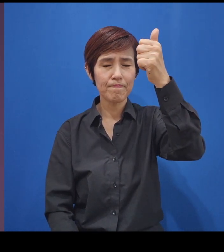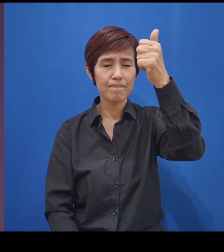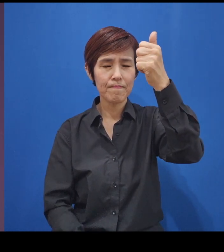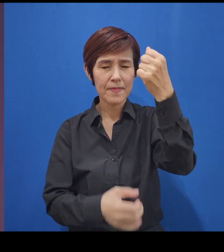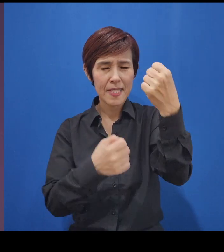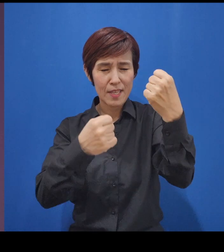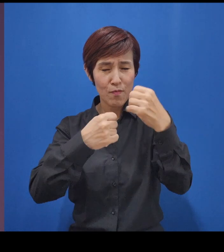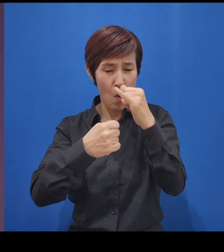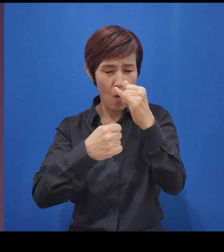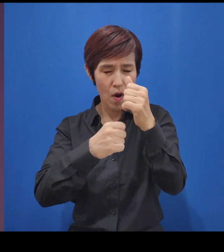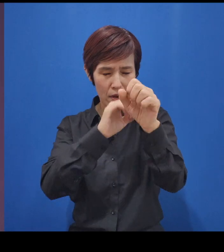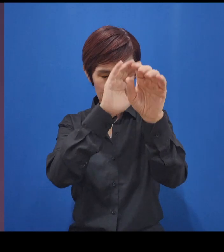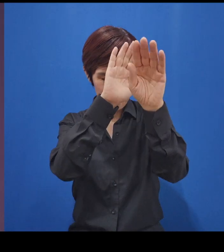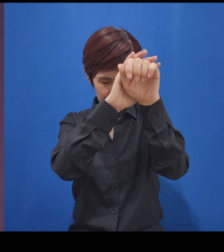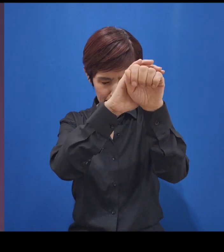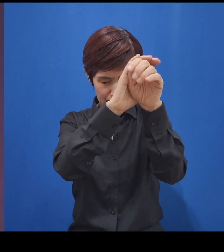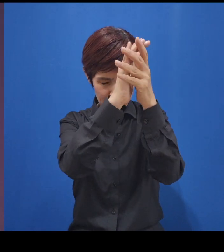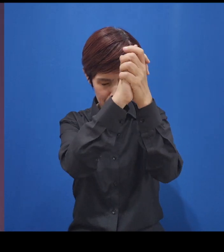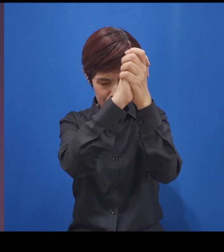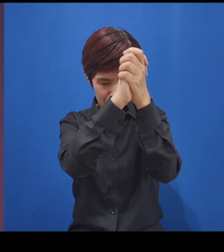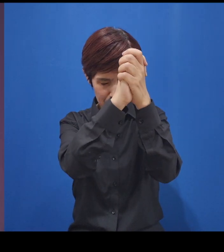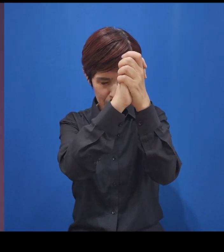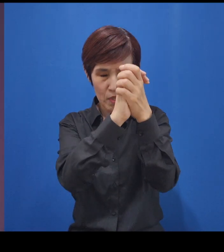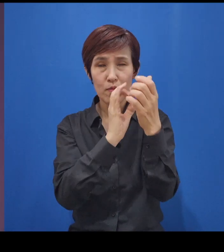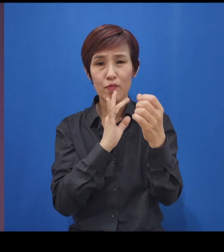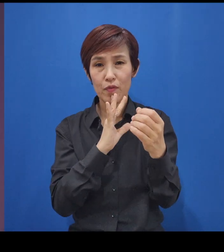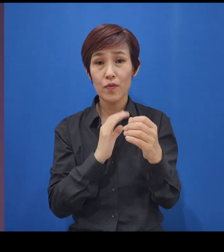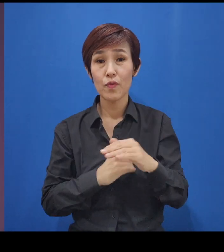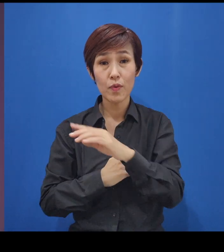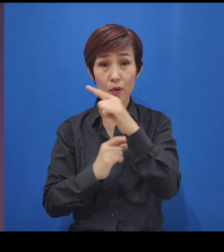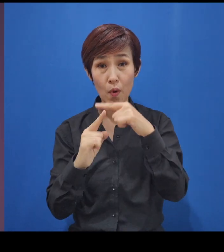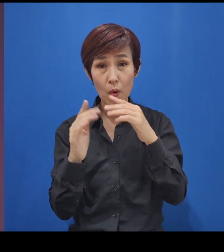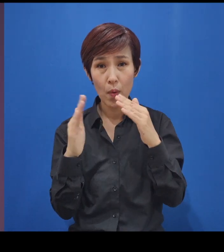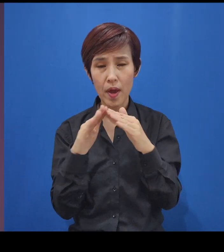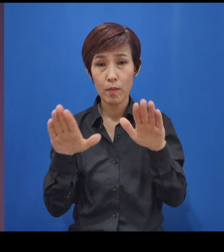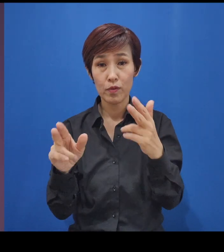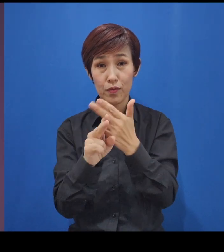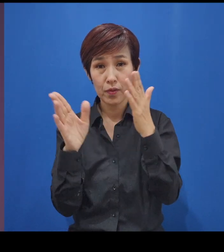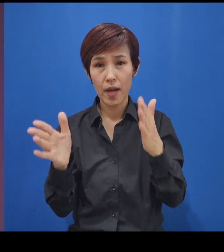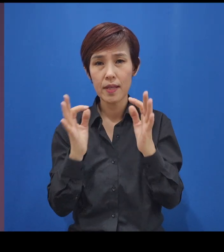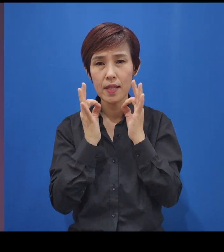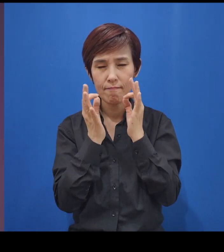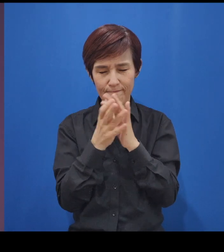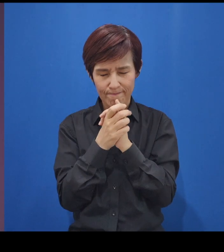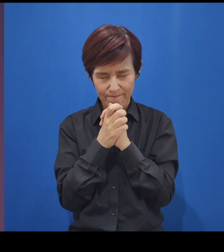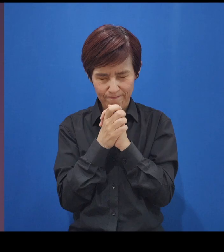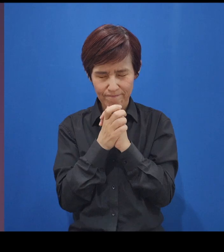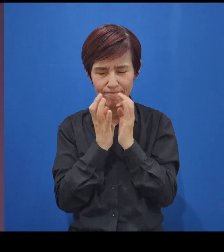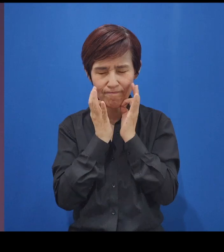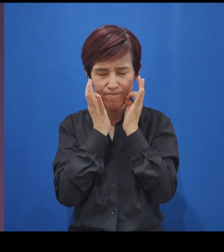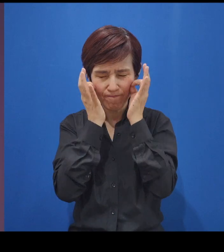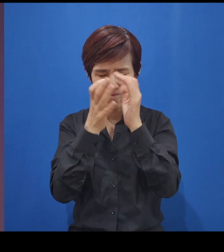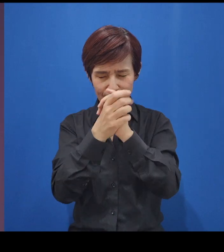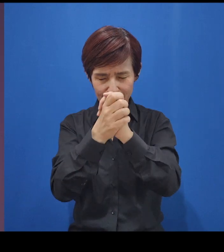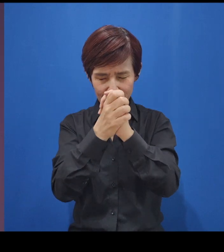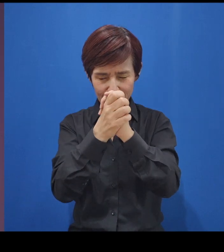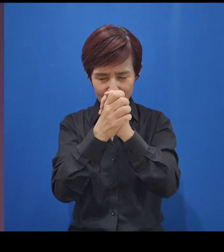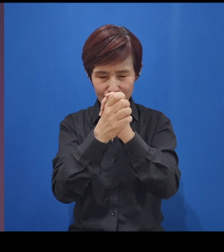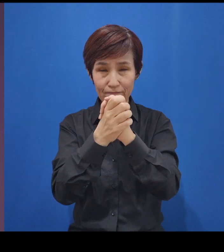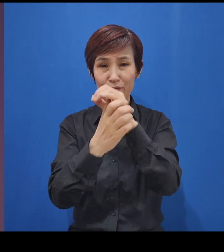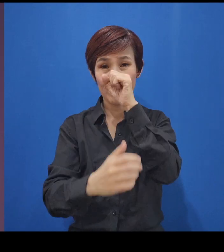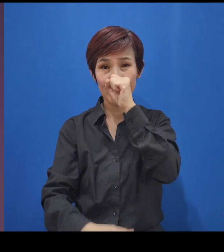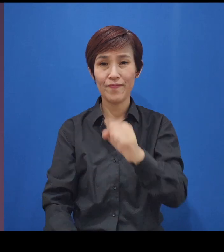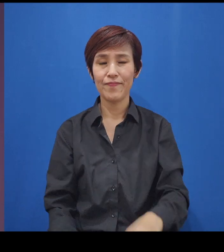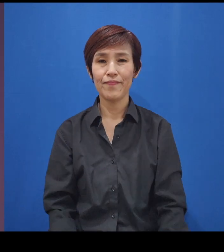기도에 힘썼기 때문인데, 우리 교회도 이번 한 주간 기도에 전념하는 우리가